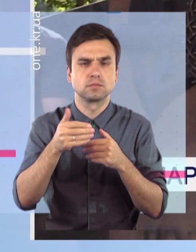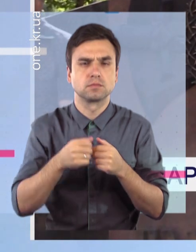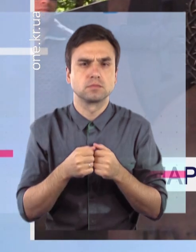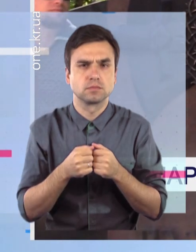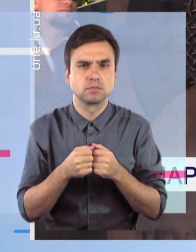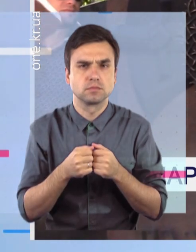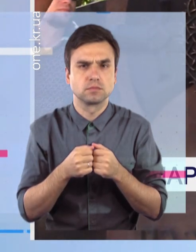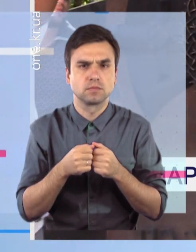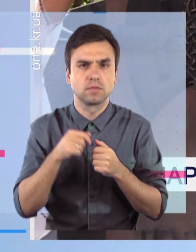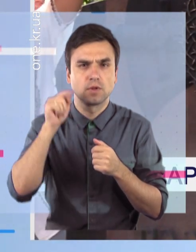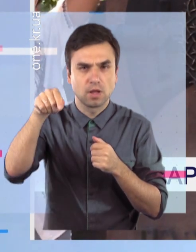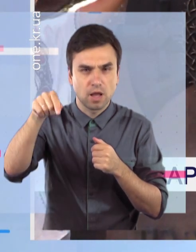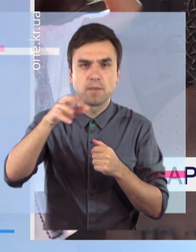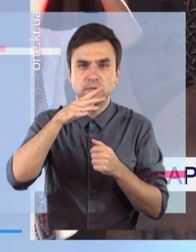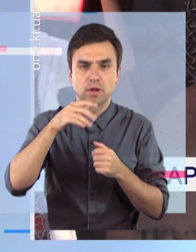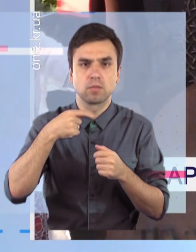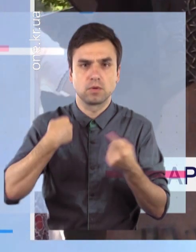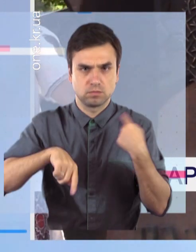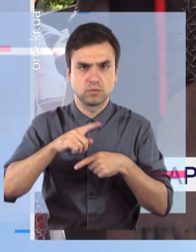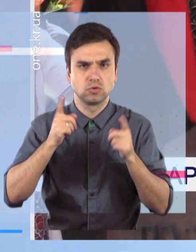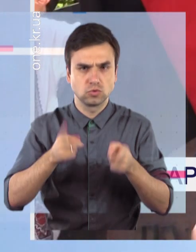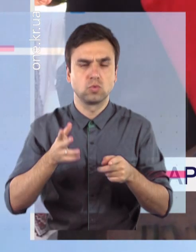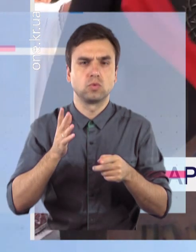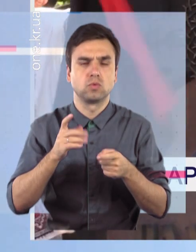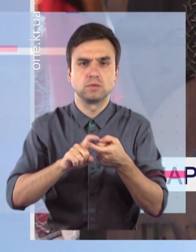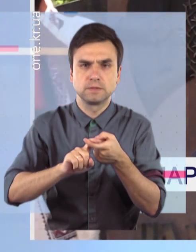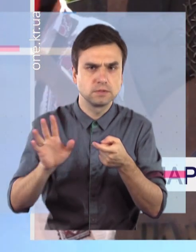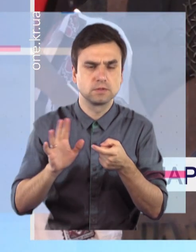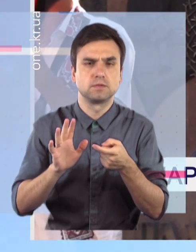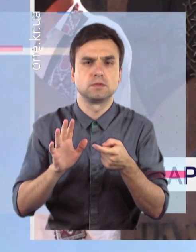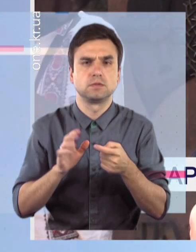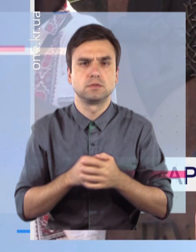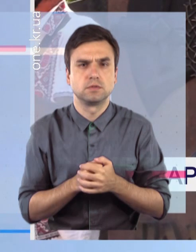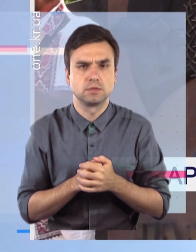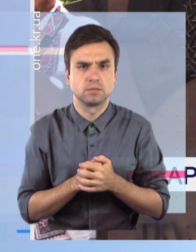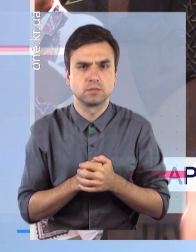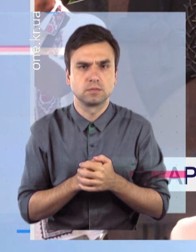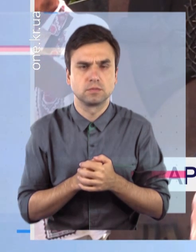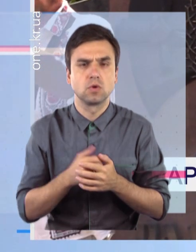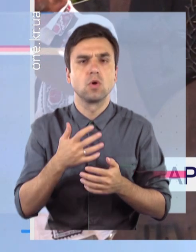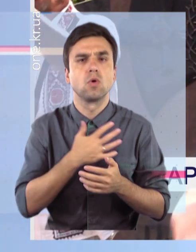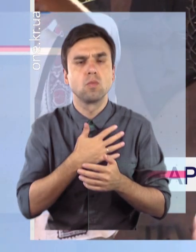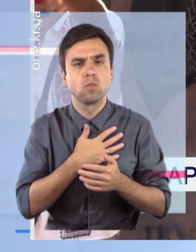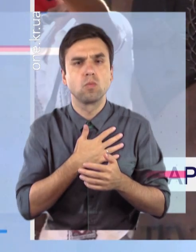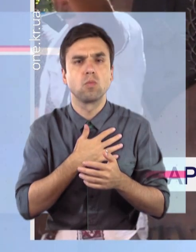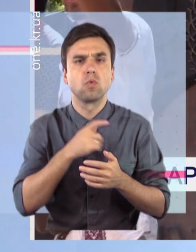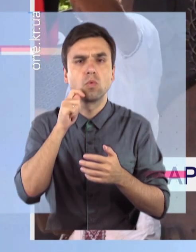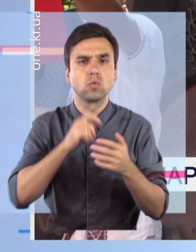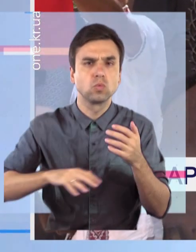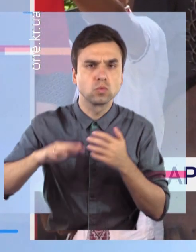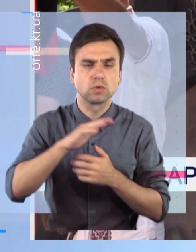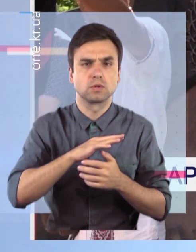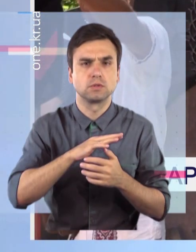який дасть нам незалежність, в якій я можу сказати свої національні патріотичні